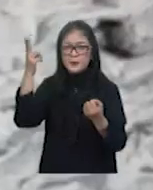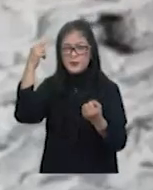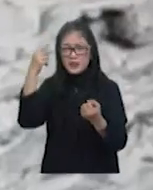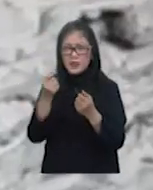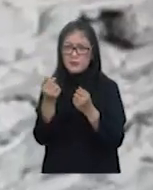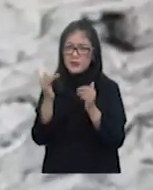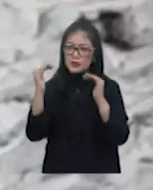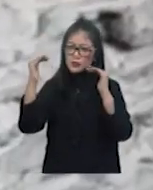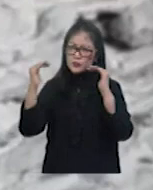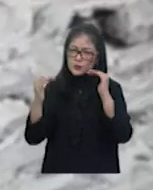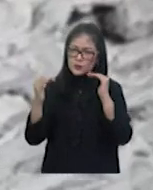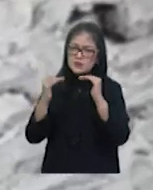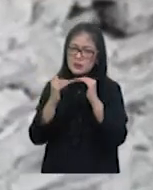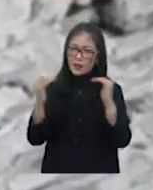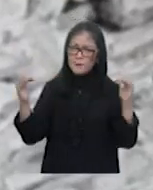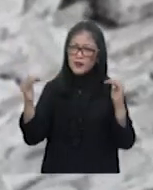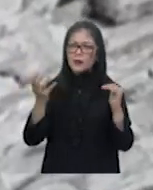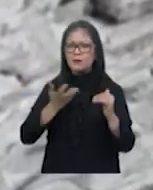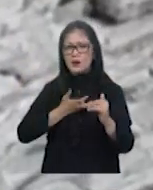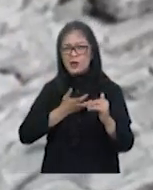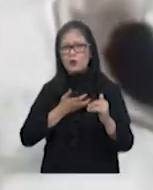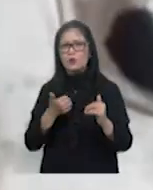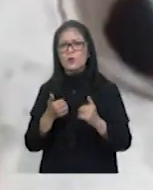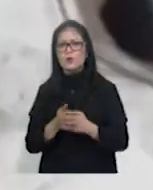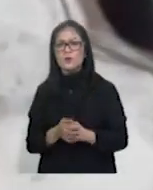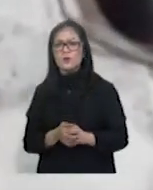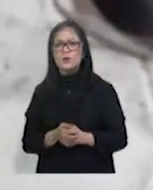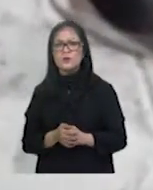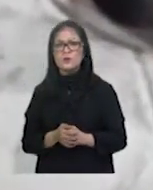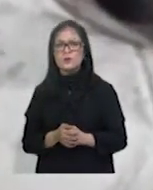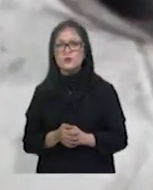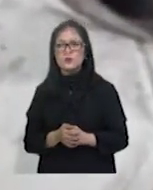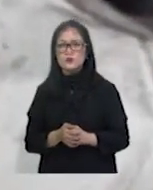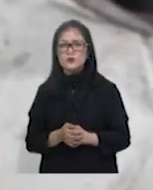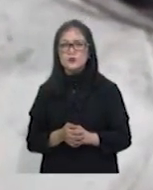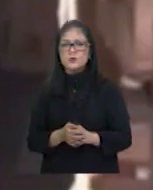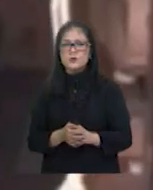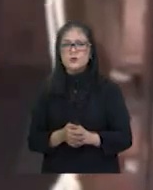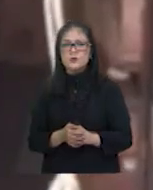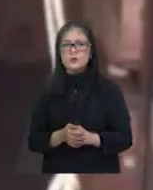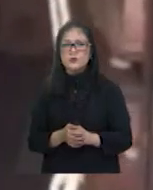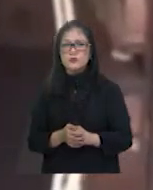memberatkan ekonomi warga. Dari Bekasi, Jawa Barat, Rahmat Hidayat, iNews melaporkan.